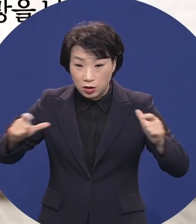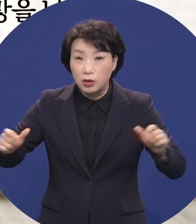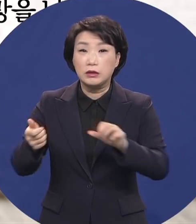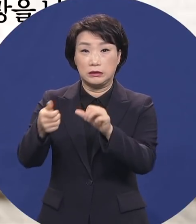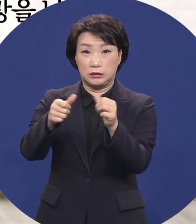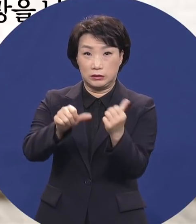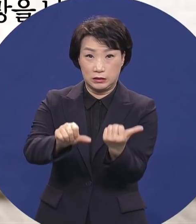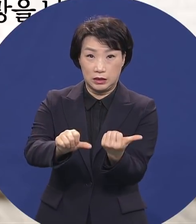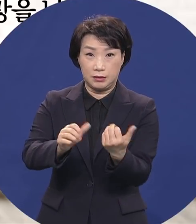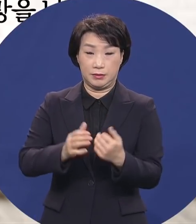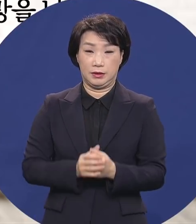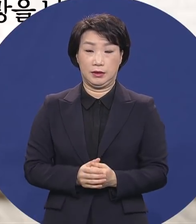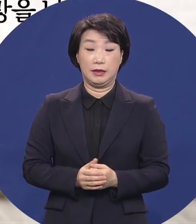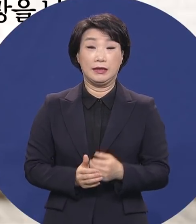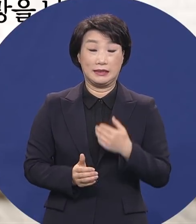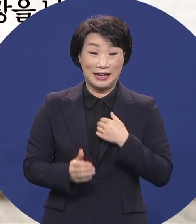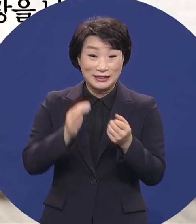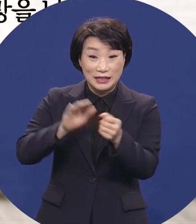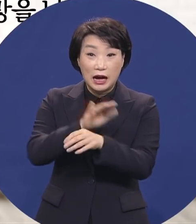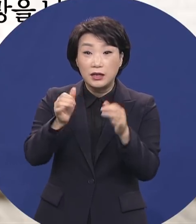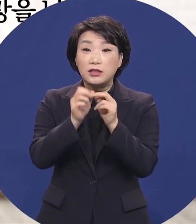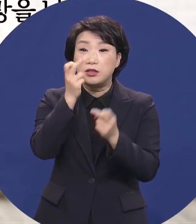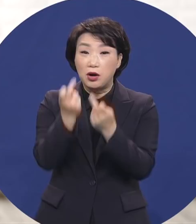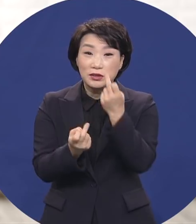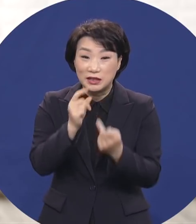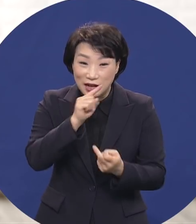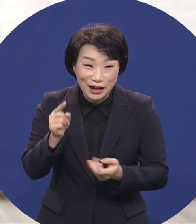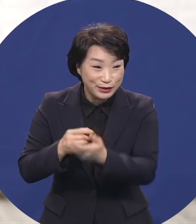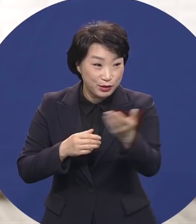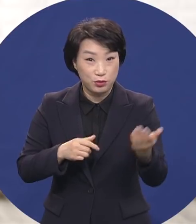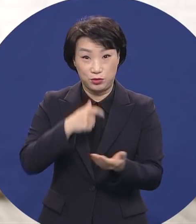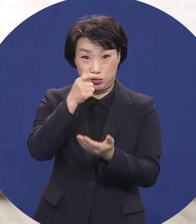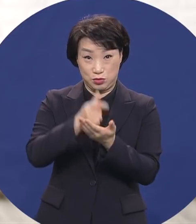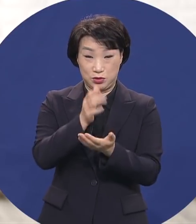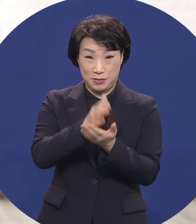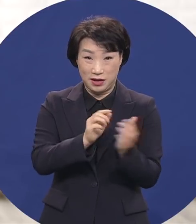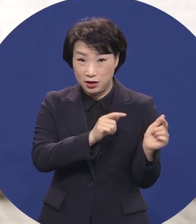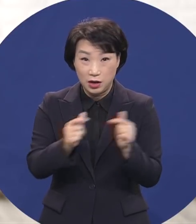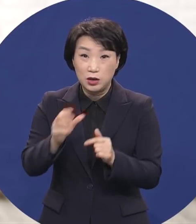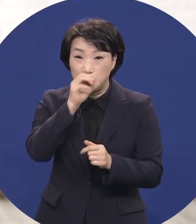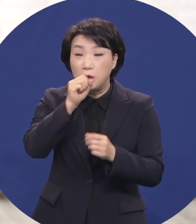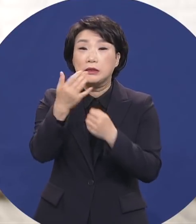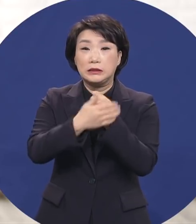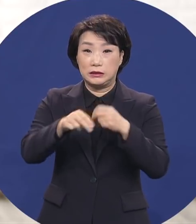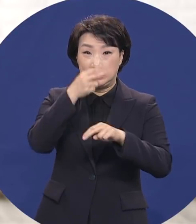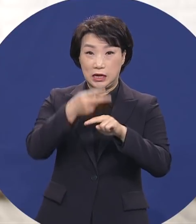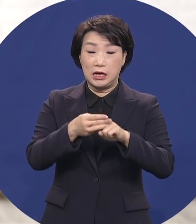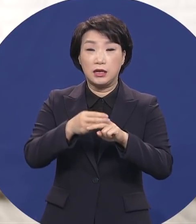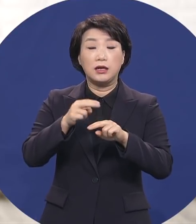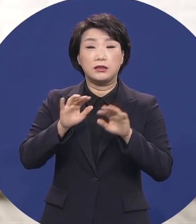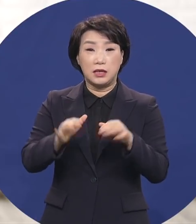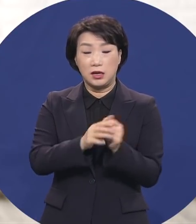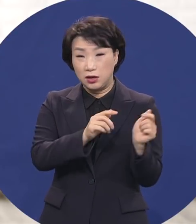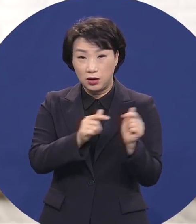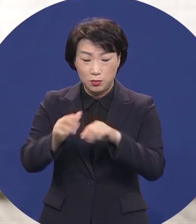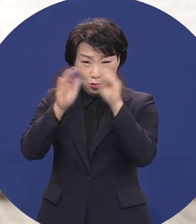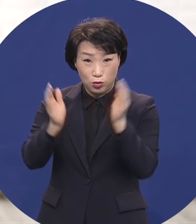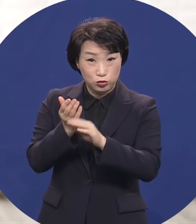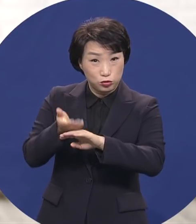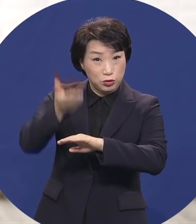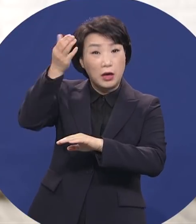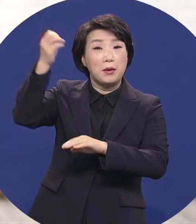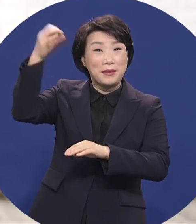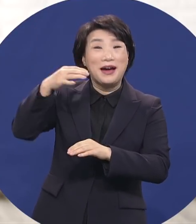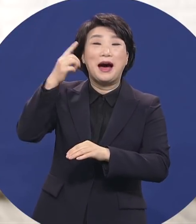사망을 낳느니라. 내 사랑하는 형제들아 속지 말라. 각양 좋은 은사와 온전한 선물이 다 위로부터